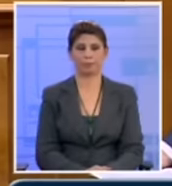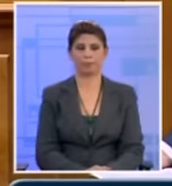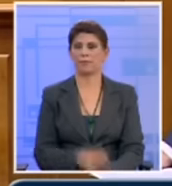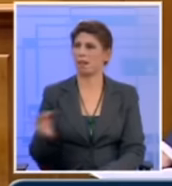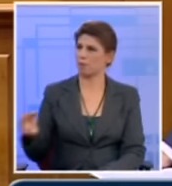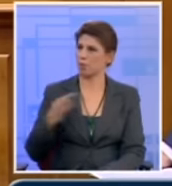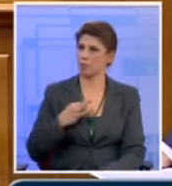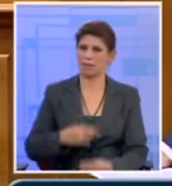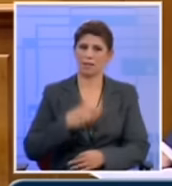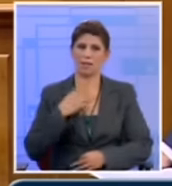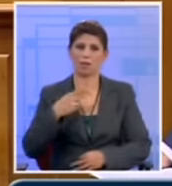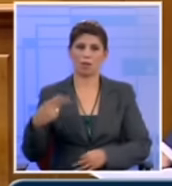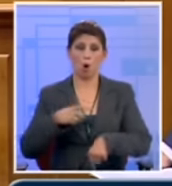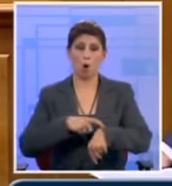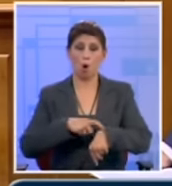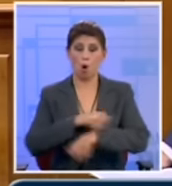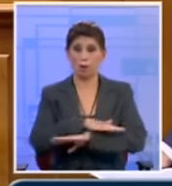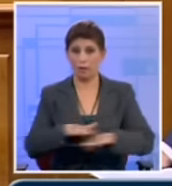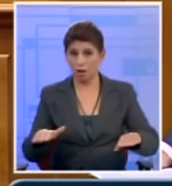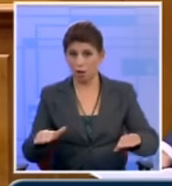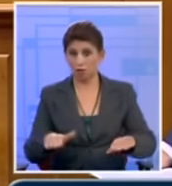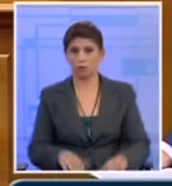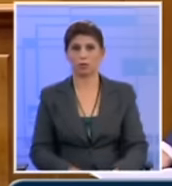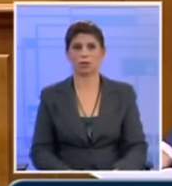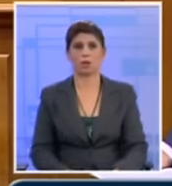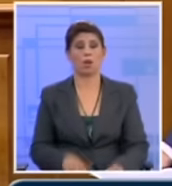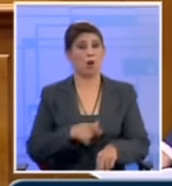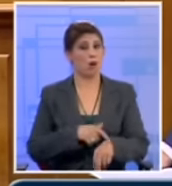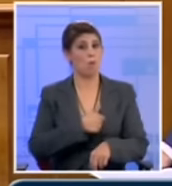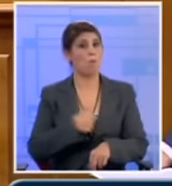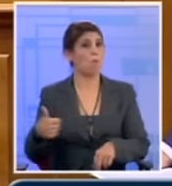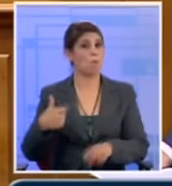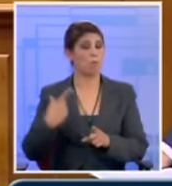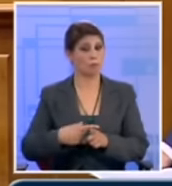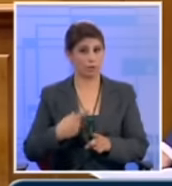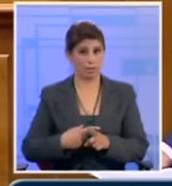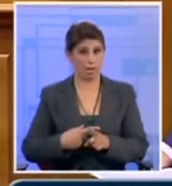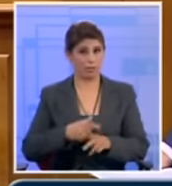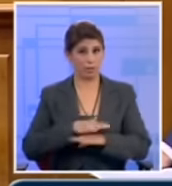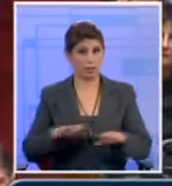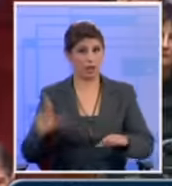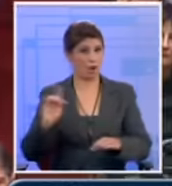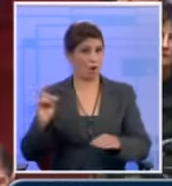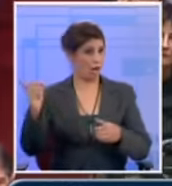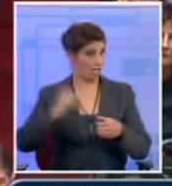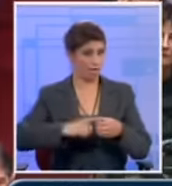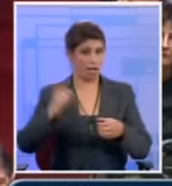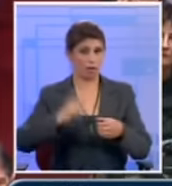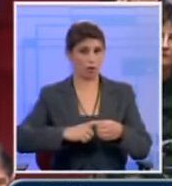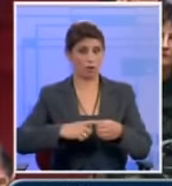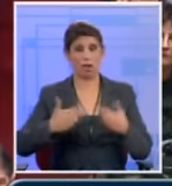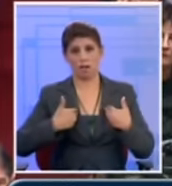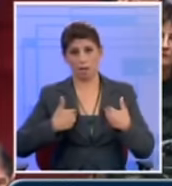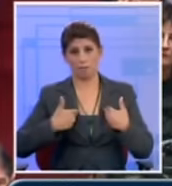Είπατε κύριε Θοδωράκη, ο χρόνος μας τελειώνει. Ο χρόνος μόνο της Ελλάδας τελειώνει, όχι και των εταίρων. Εμείς